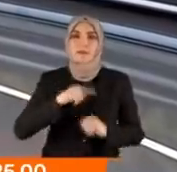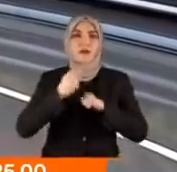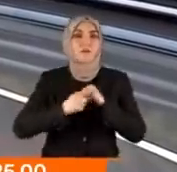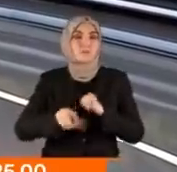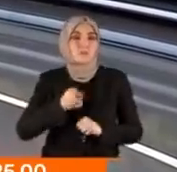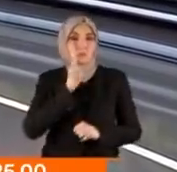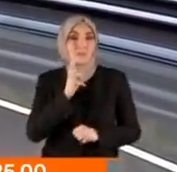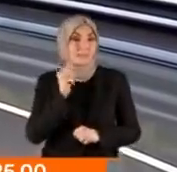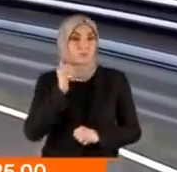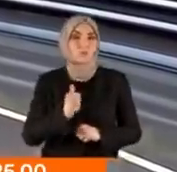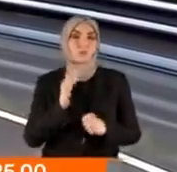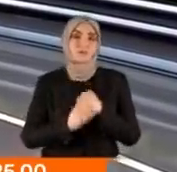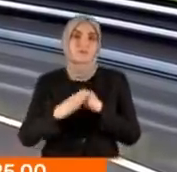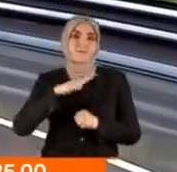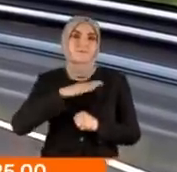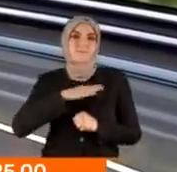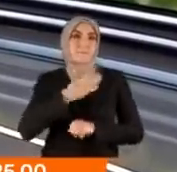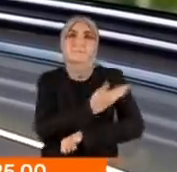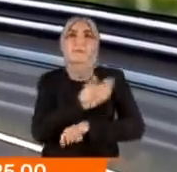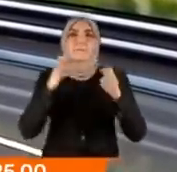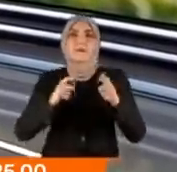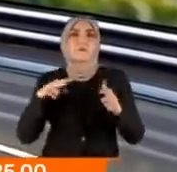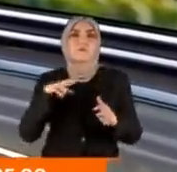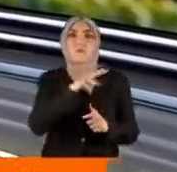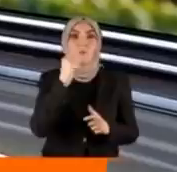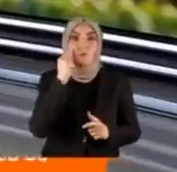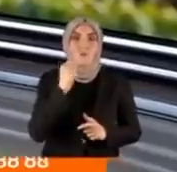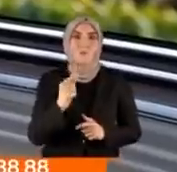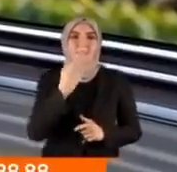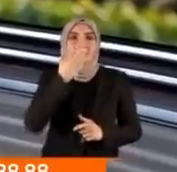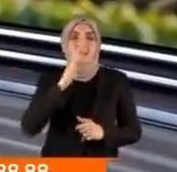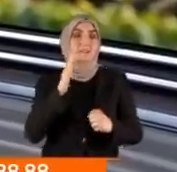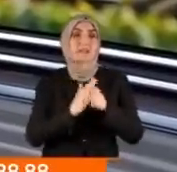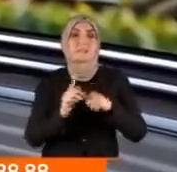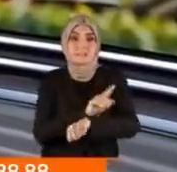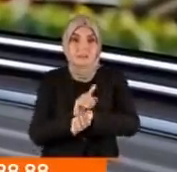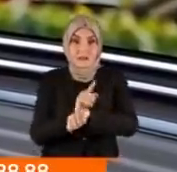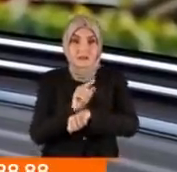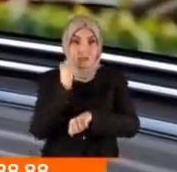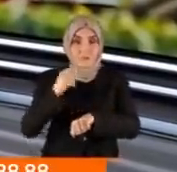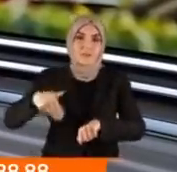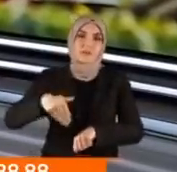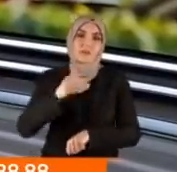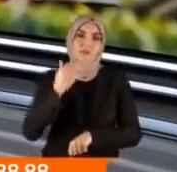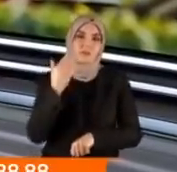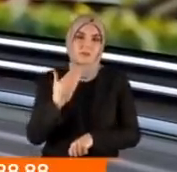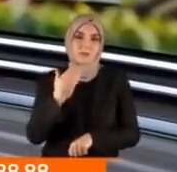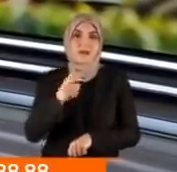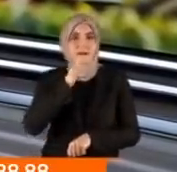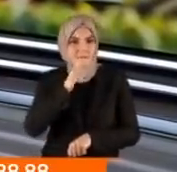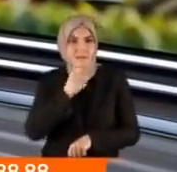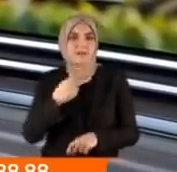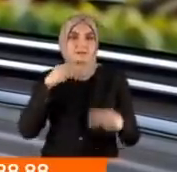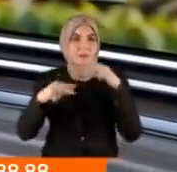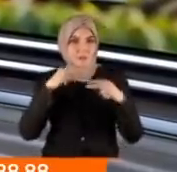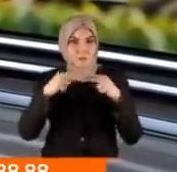de kısıtlama var. Şehirler arası seyahatlerde de sadece kısıtlama saatlerinde geçerli olacak. Kafe ve restoranlar, paket